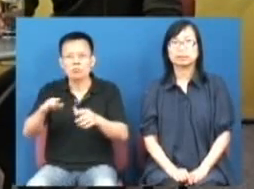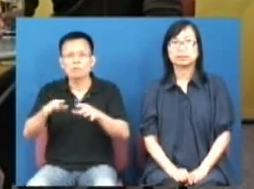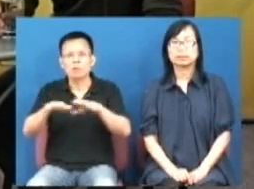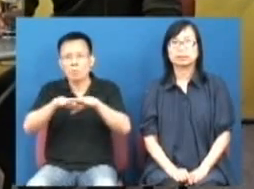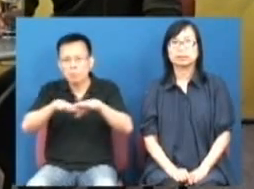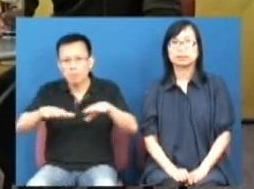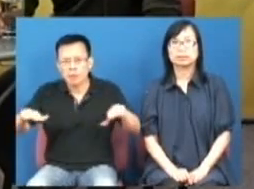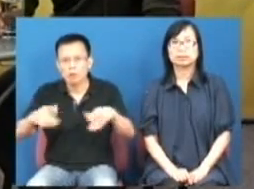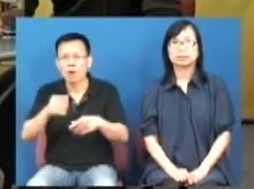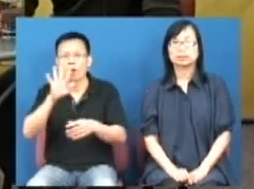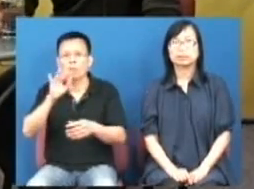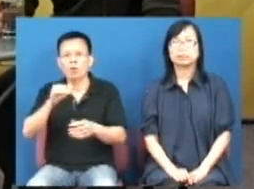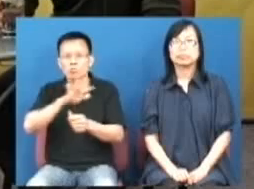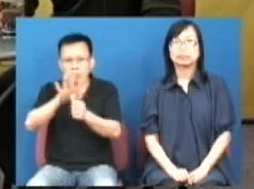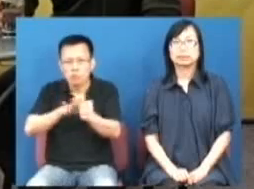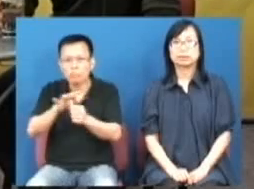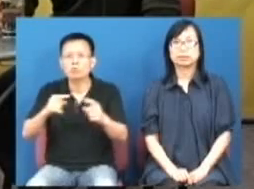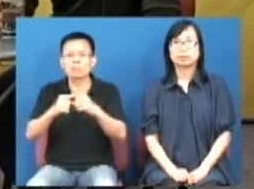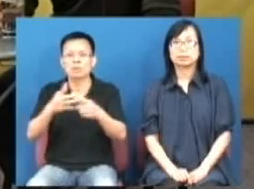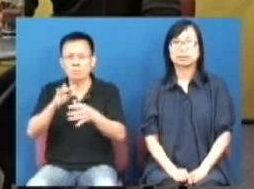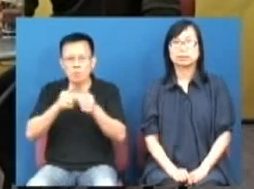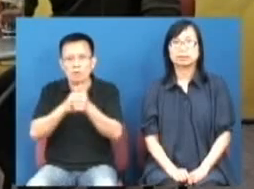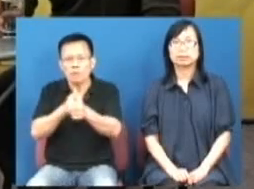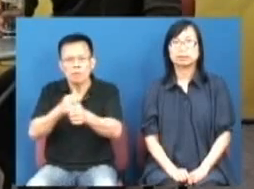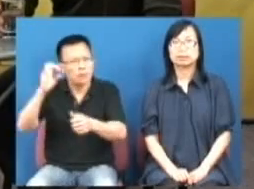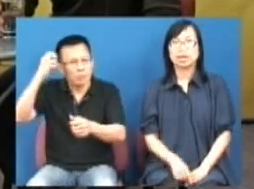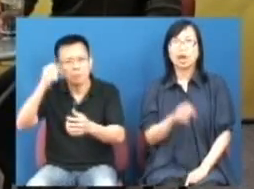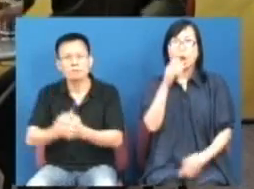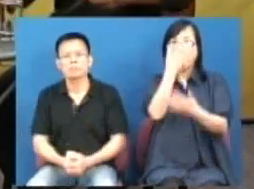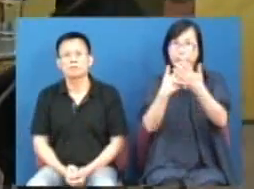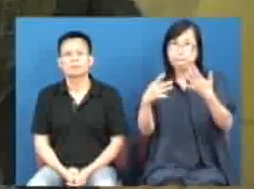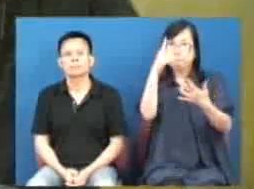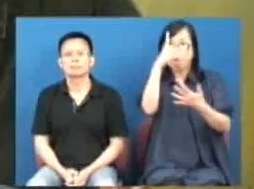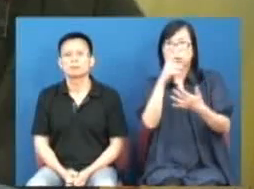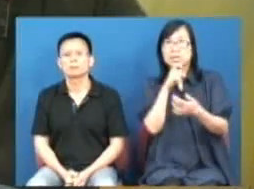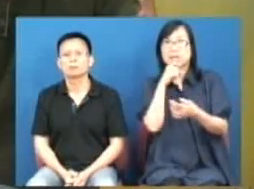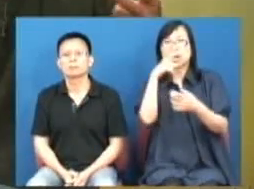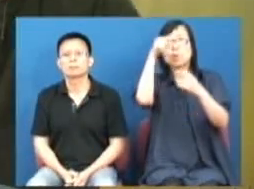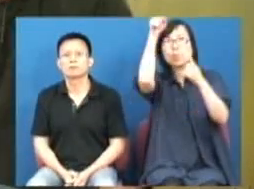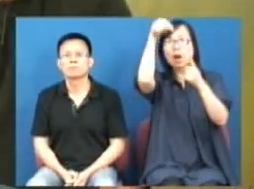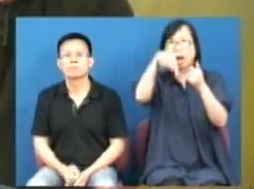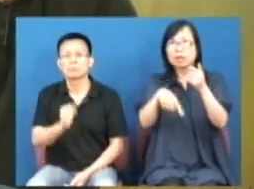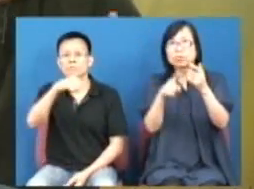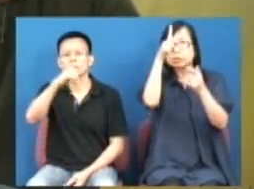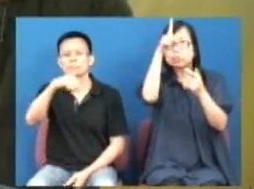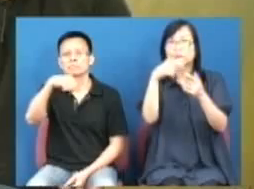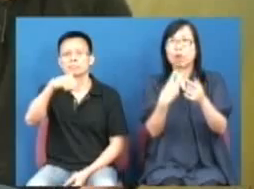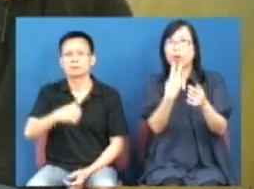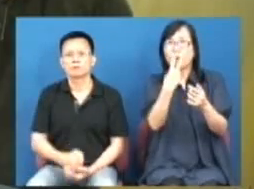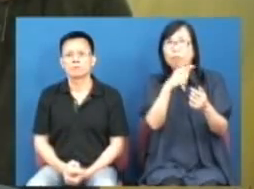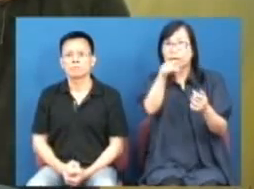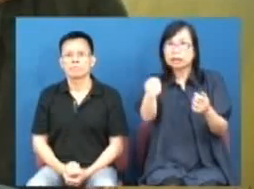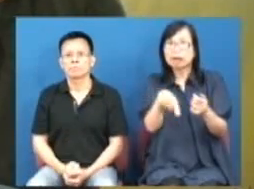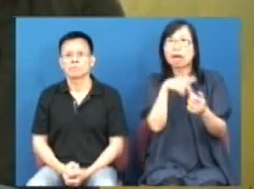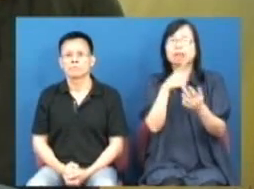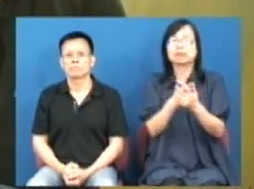暢？有冇能說服到人？有冇人跟你嘅理念咯？咁解啫嘛。 即係網上就係一個由下而上嘅空間咯，就唔係一個主導性啊，